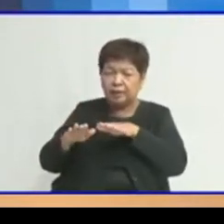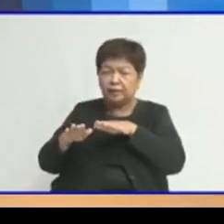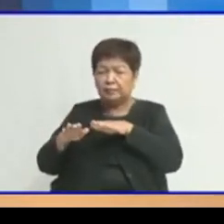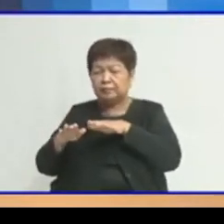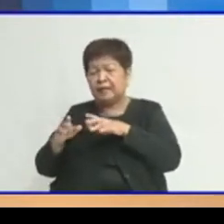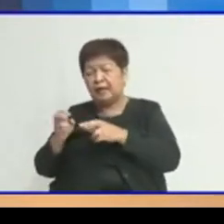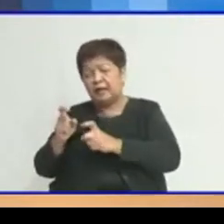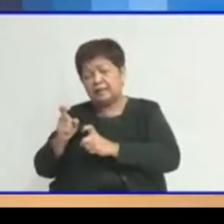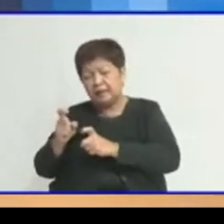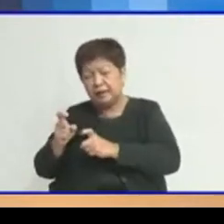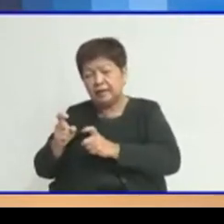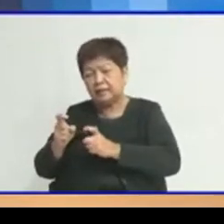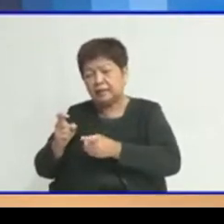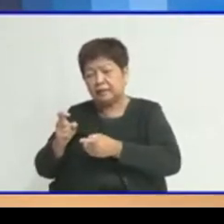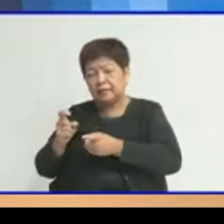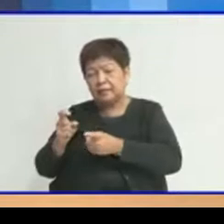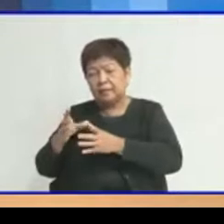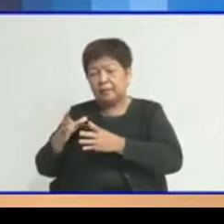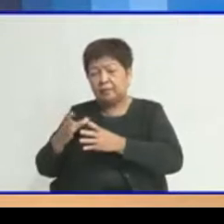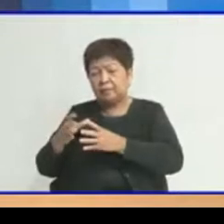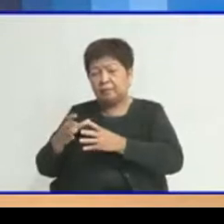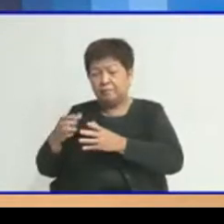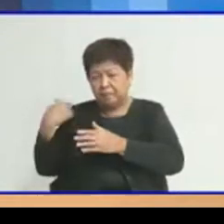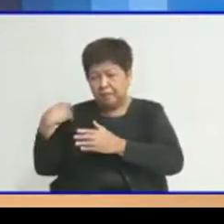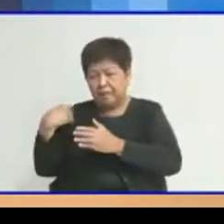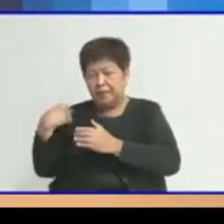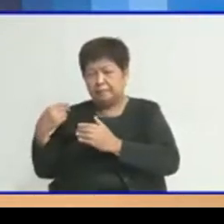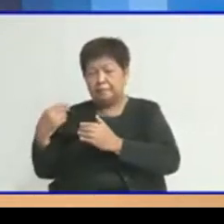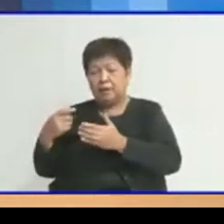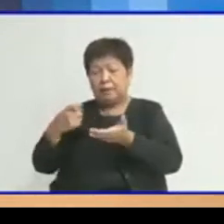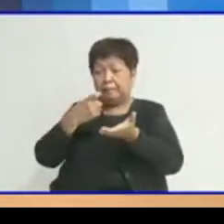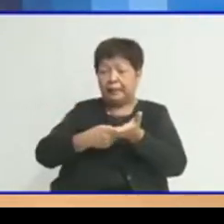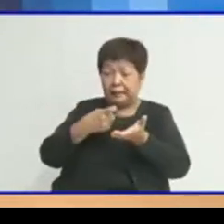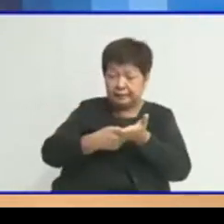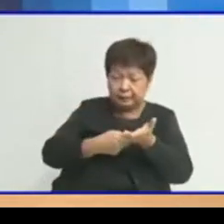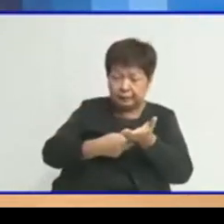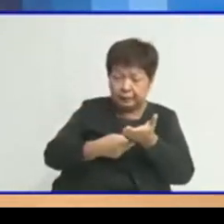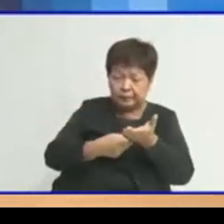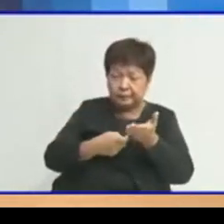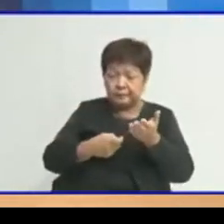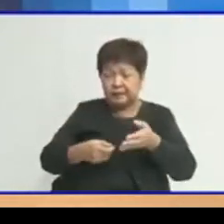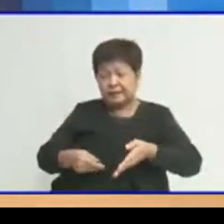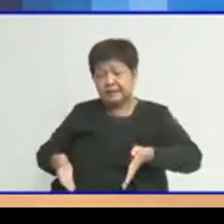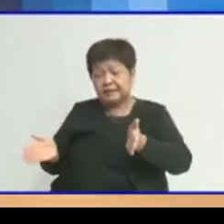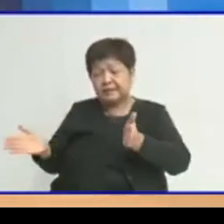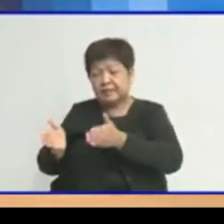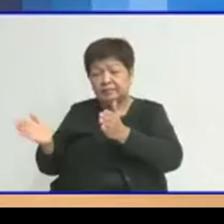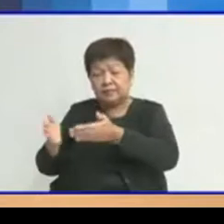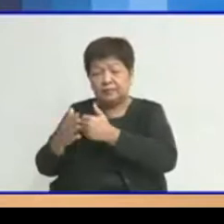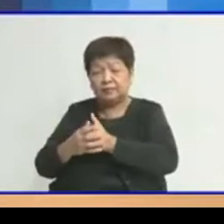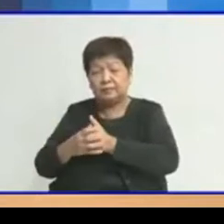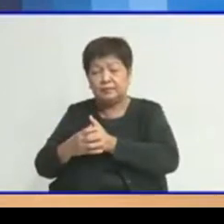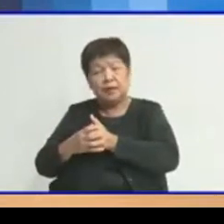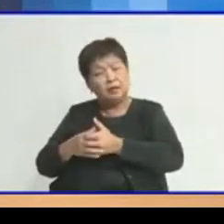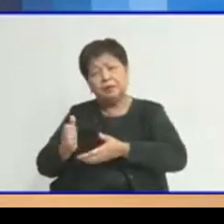พาร์ทเนอร์แล้วก ็ภาค ประชาสังคมด้วยนะคะก็มีหลากหลายเคสค่ะที่ได้รับความ